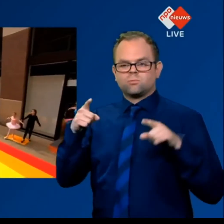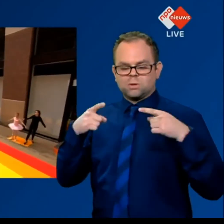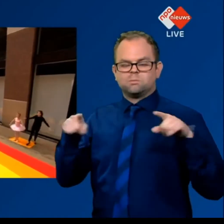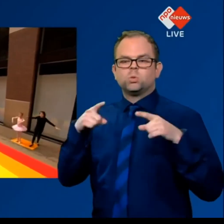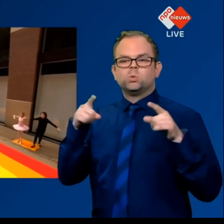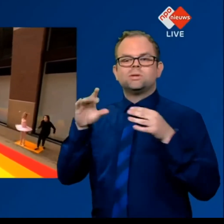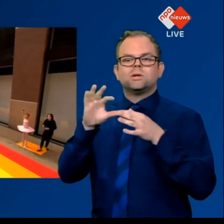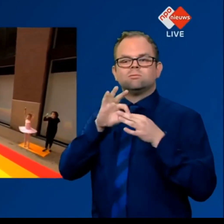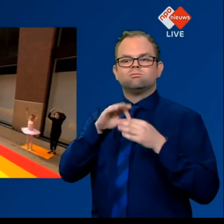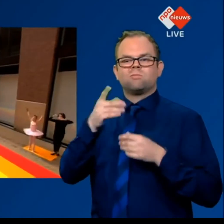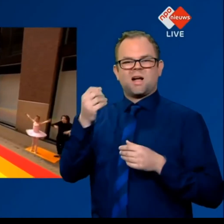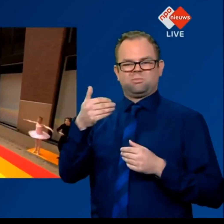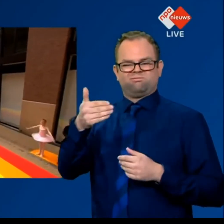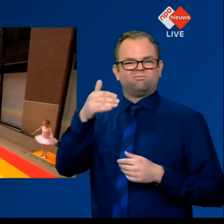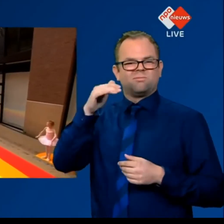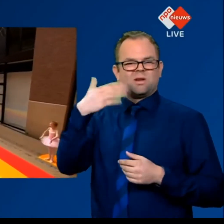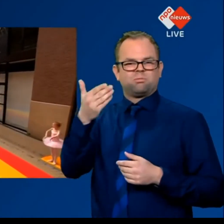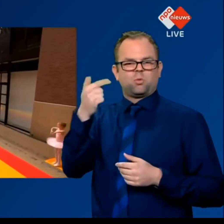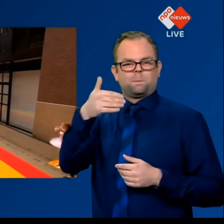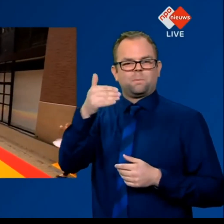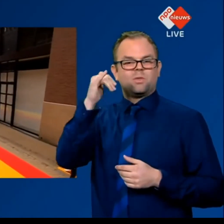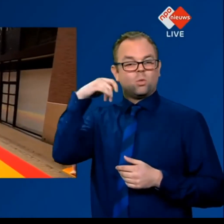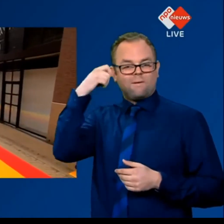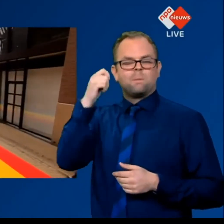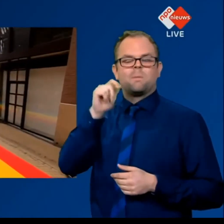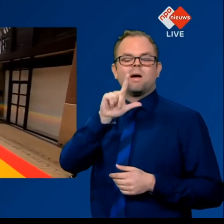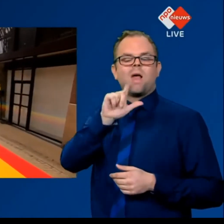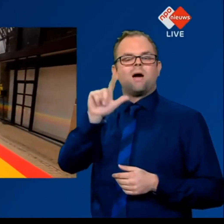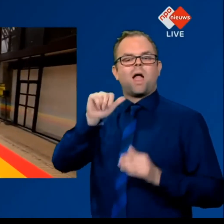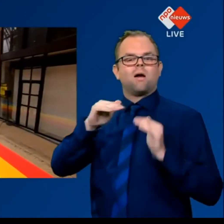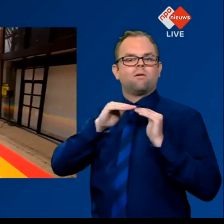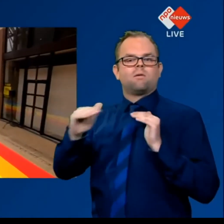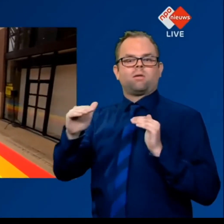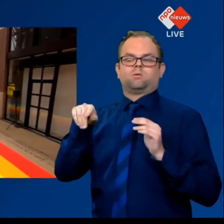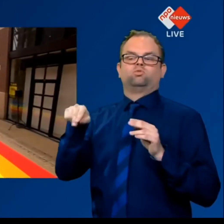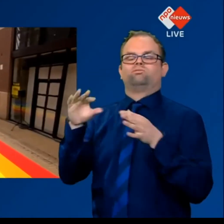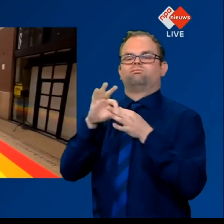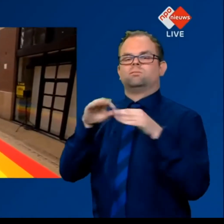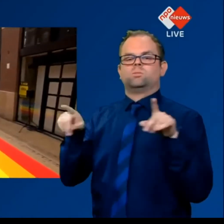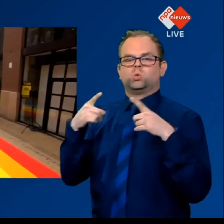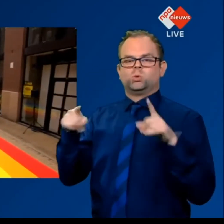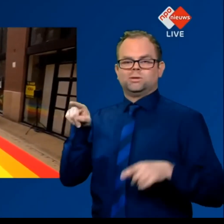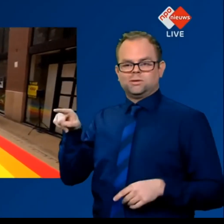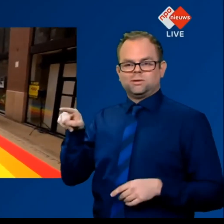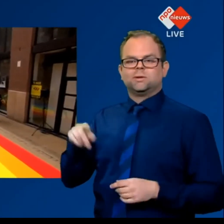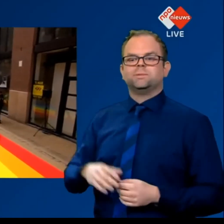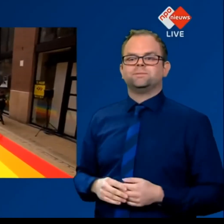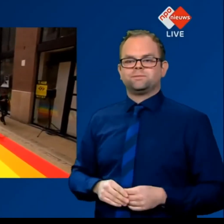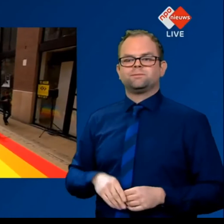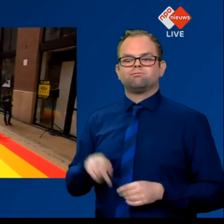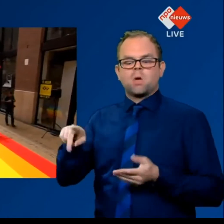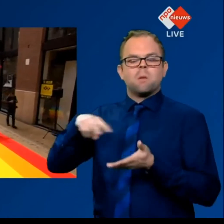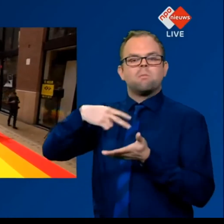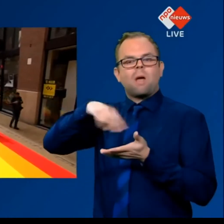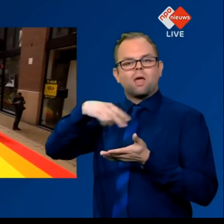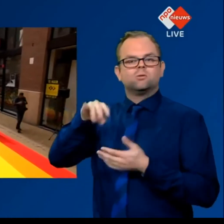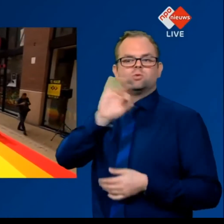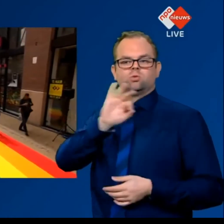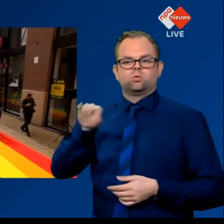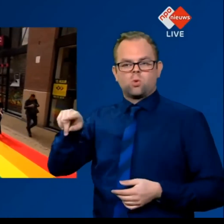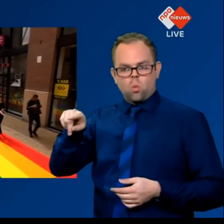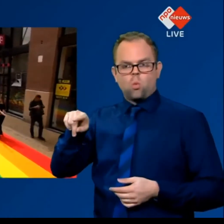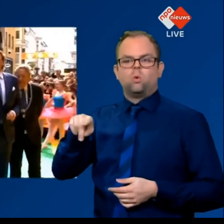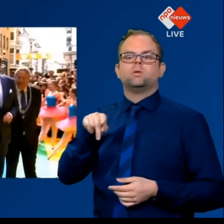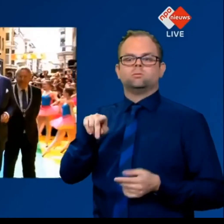En met deze muziek en de dansers van de Wanda Kuipers Balletschool gaat het op naar een ander muzikaal onderdeel,